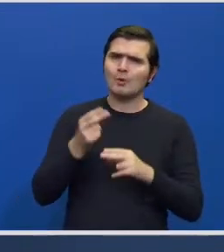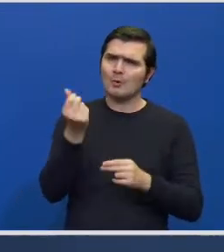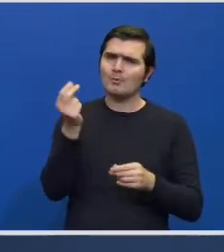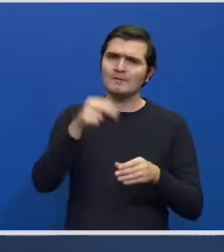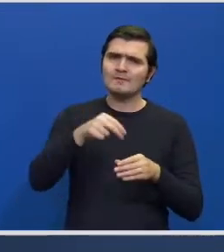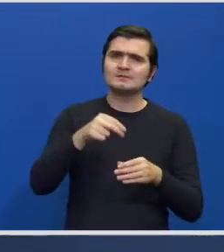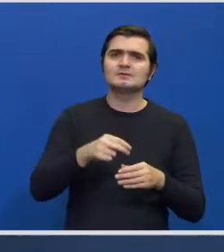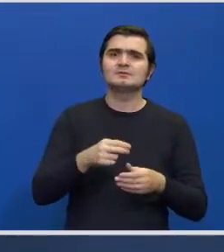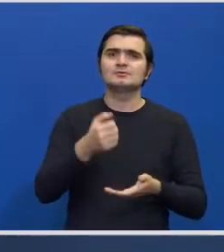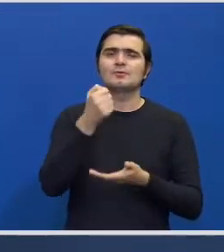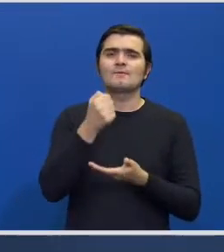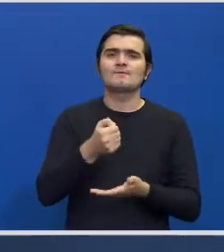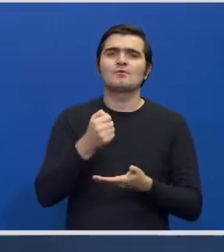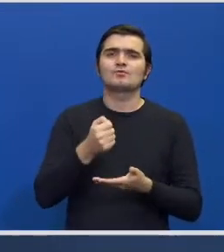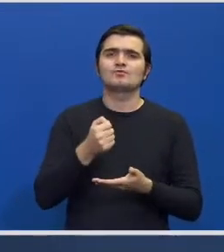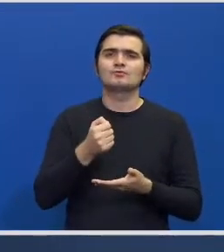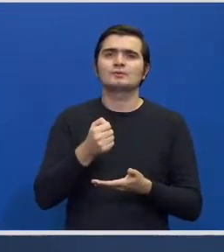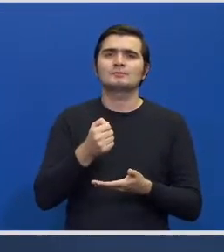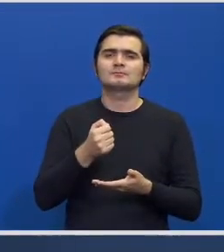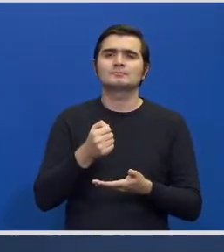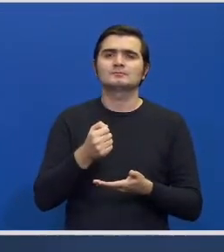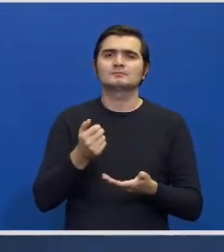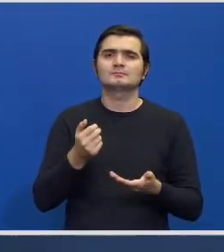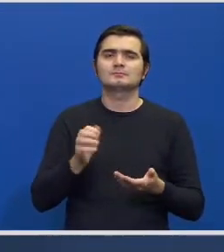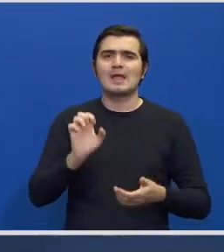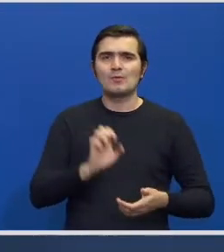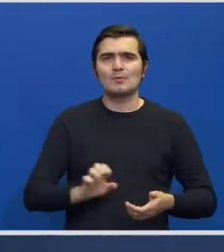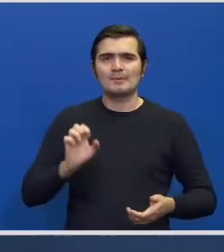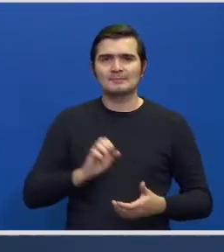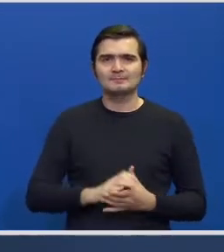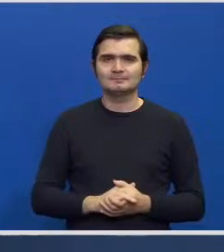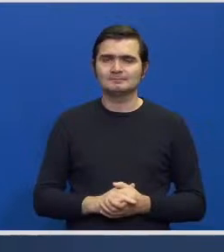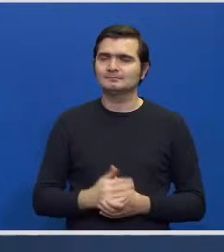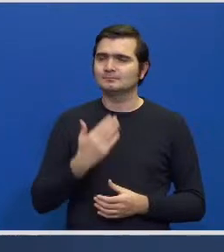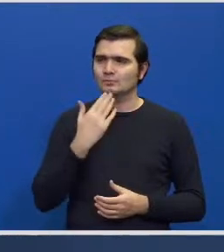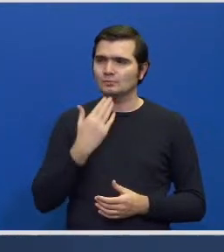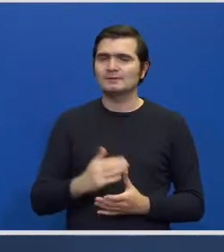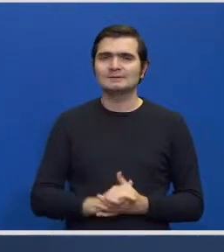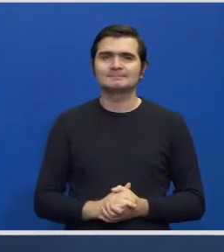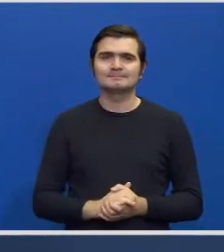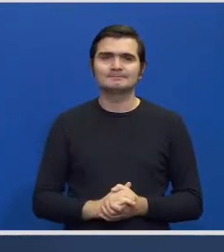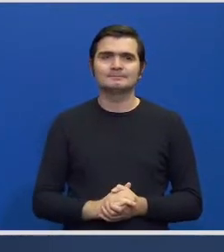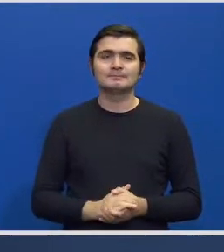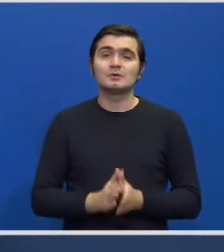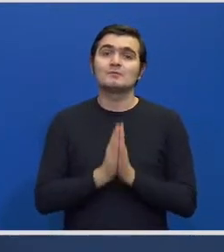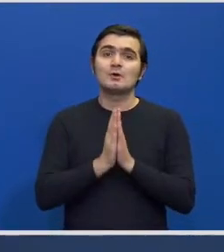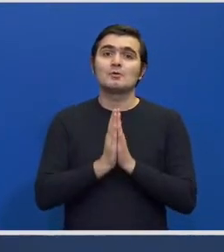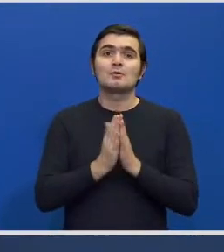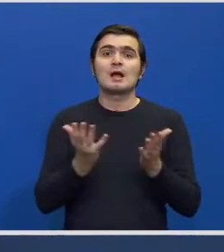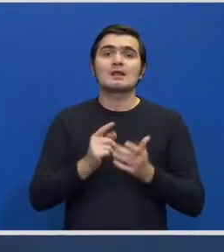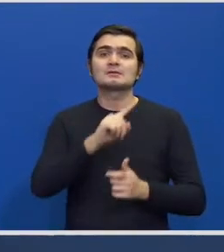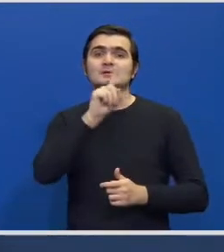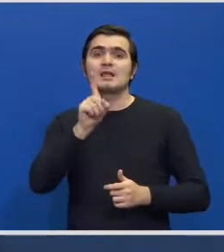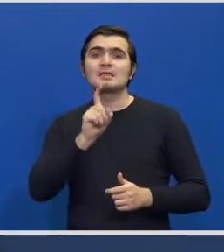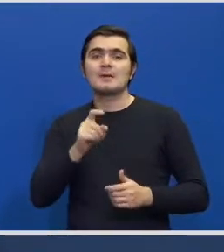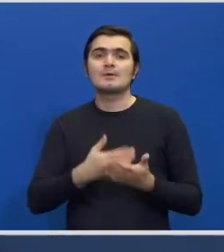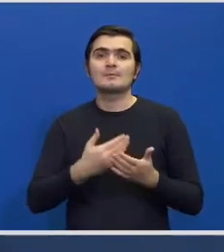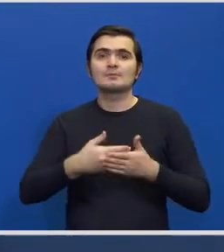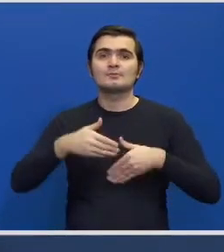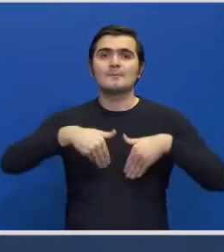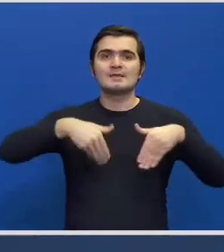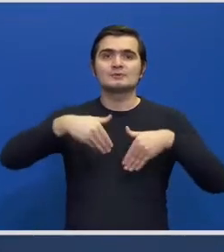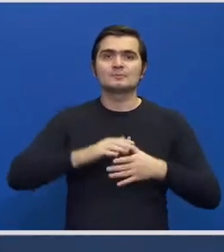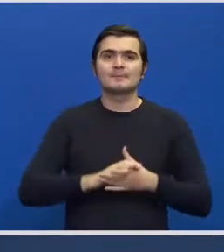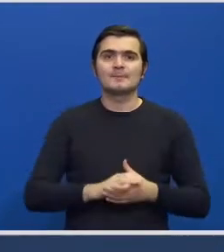prin intermediul investițiilor în fonduri, cu fonduri europene. Mulțumesc, domnule ministru. Vă rog